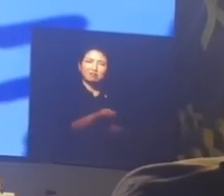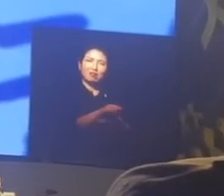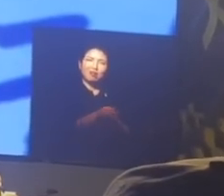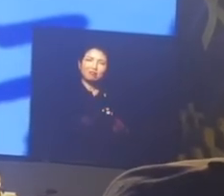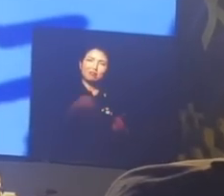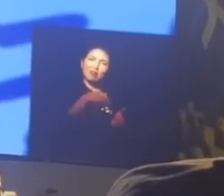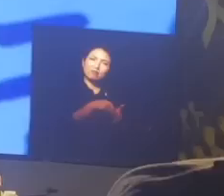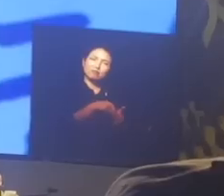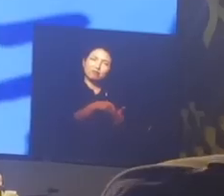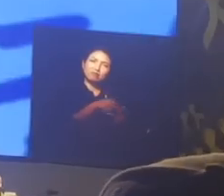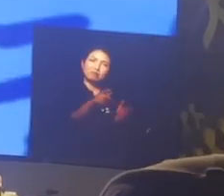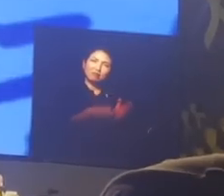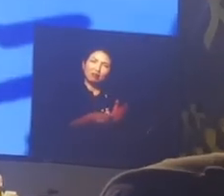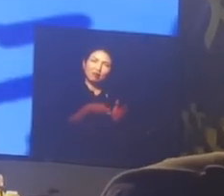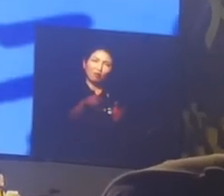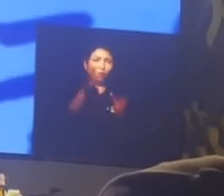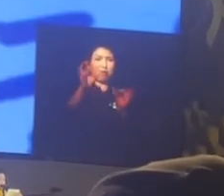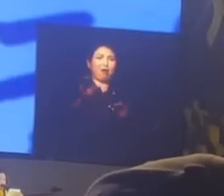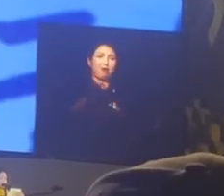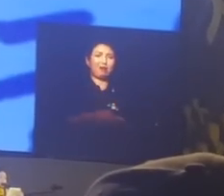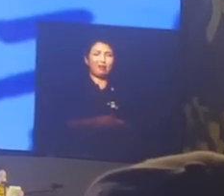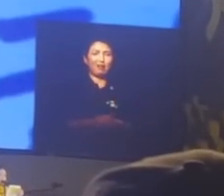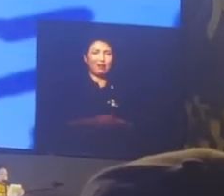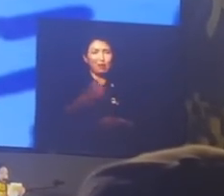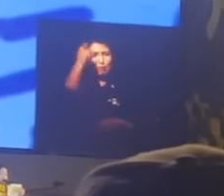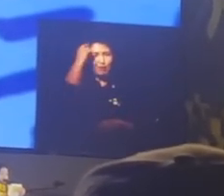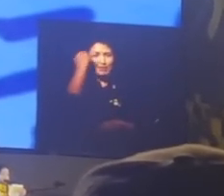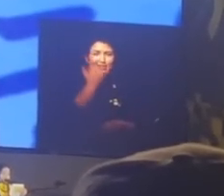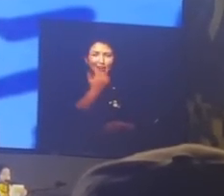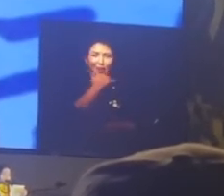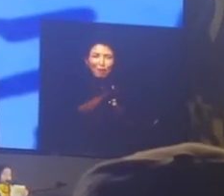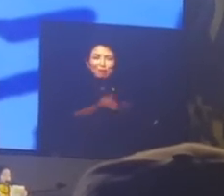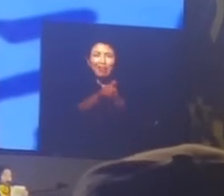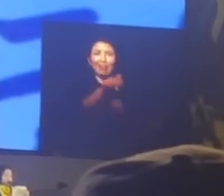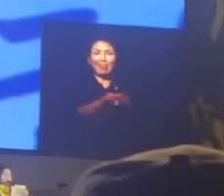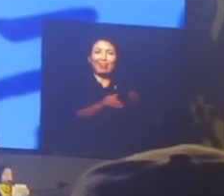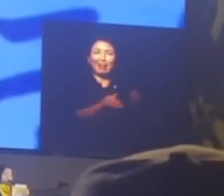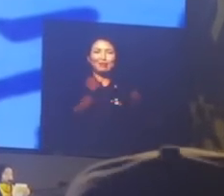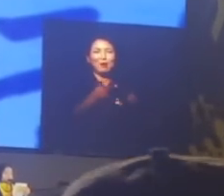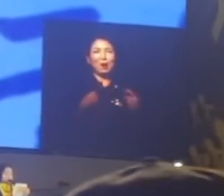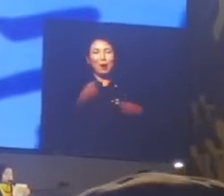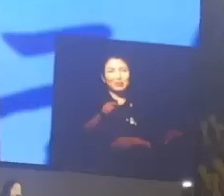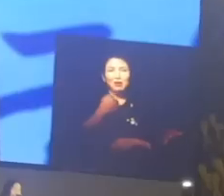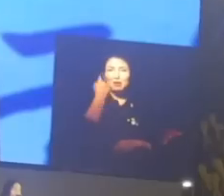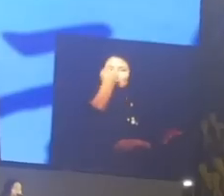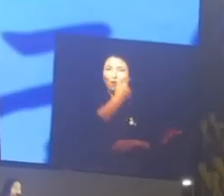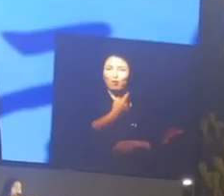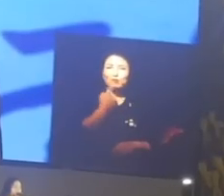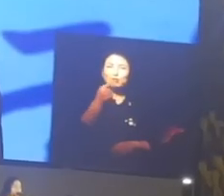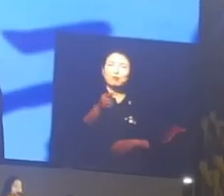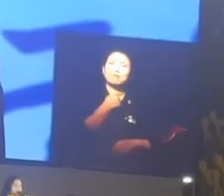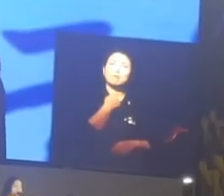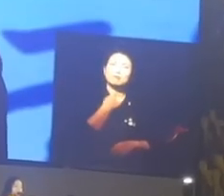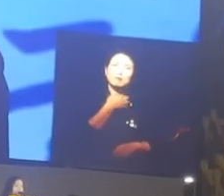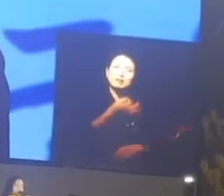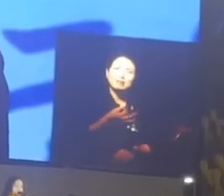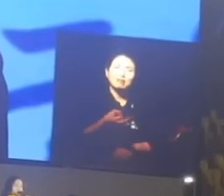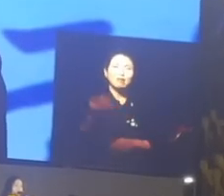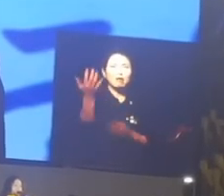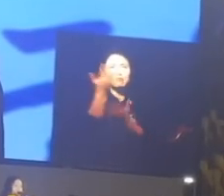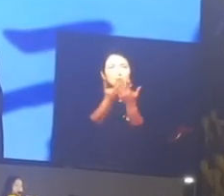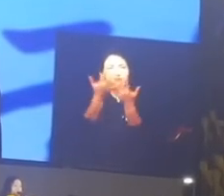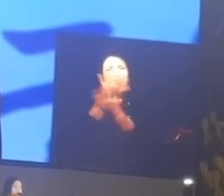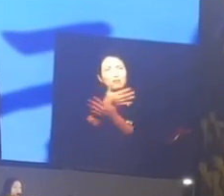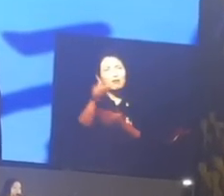가다가도 너를 봐. 머리를 염색한 너를, 멋진 옷은 입은 너를, 목소리가 흐릿해지는 게